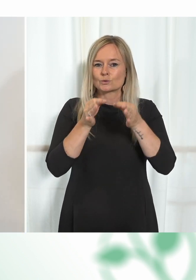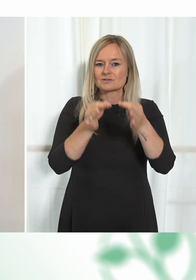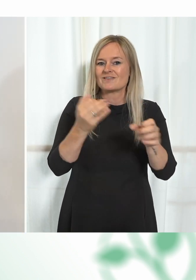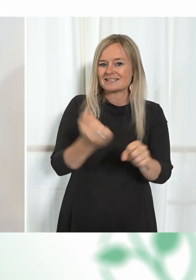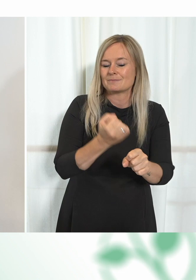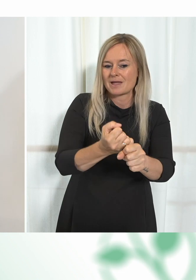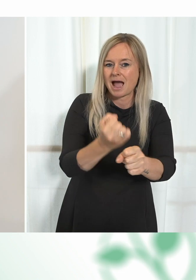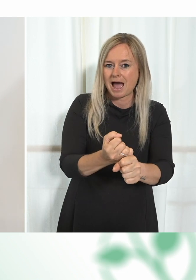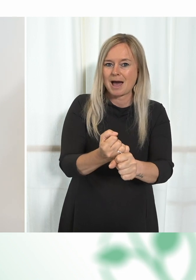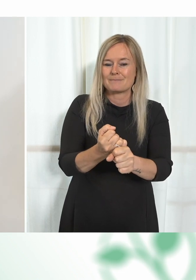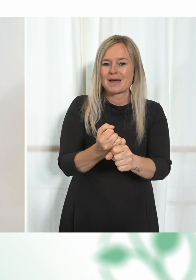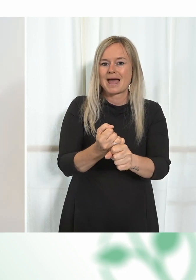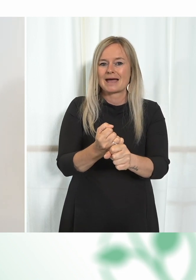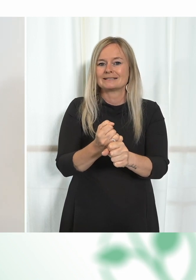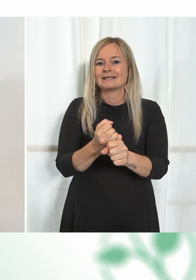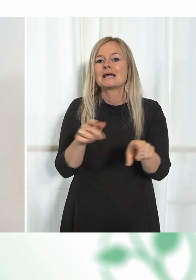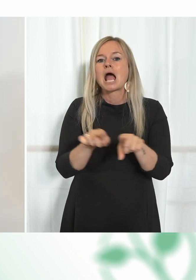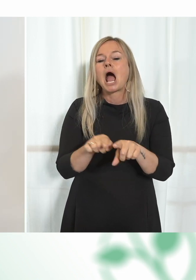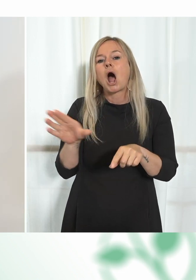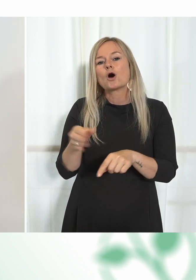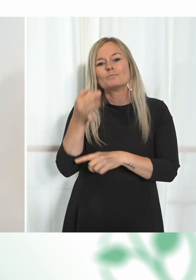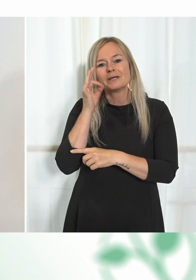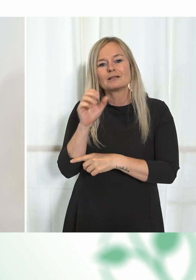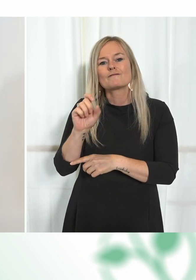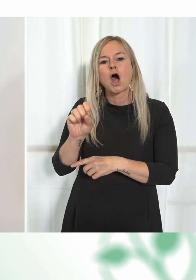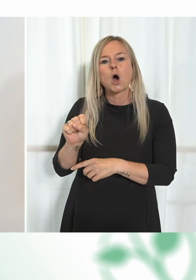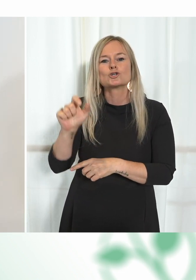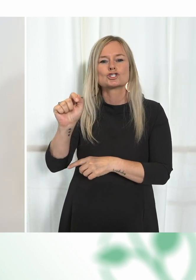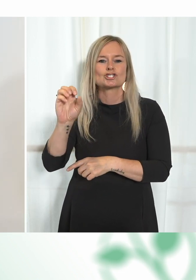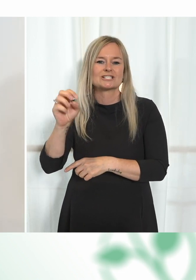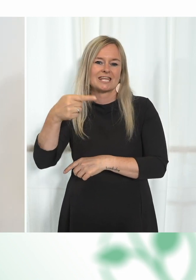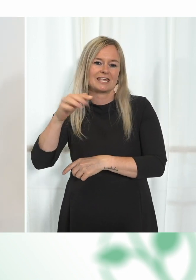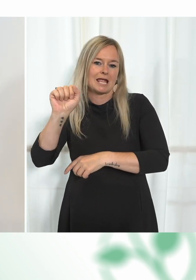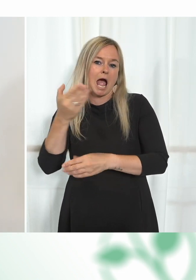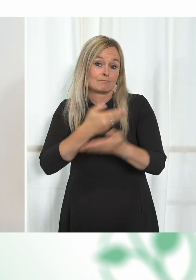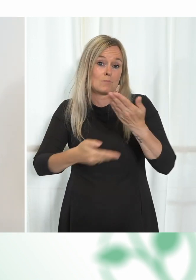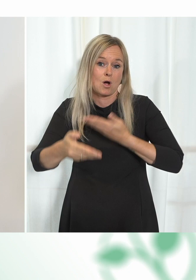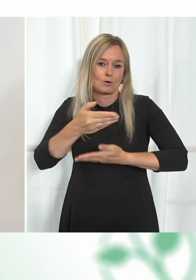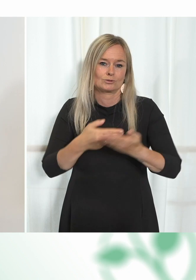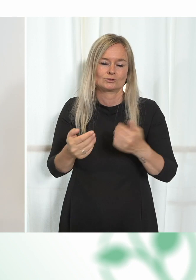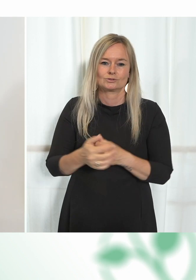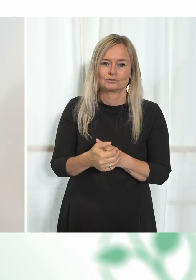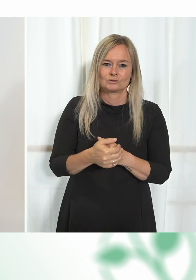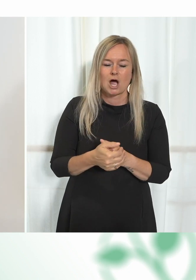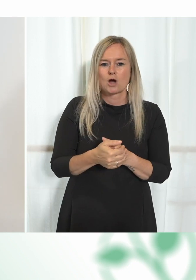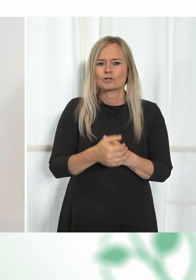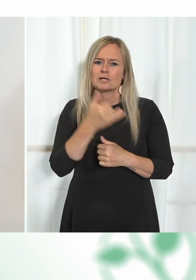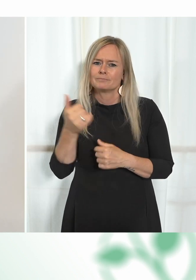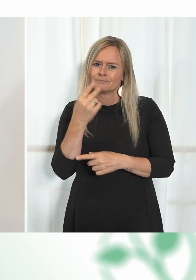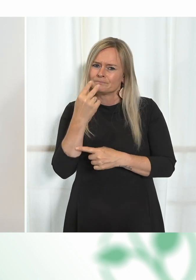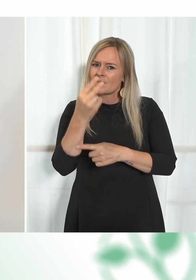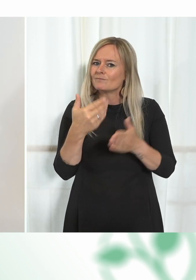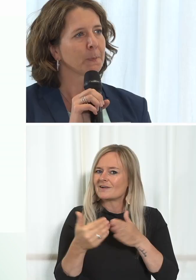so, wir sind ja nicht in Konkurrenz, die Unternehmen gegeneinander, sondern miteinander. Aber wieder schauen, was funktioniert da, was können wir vielleicht auch